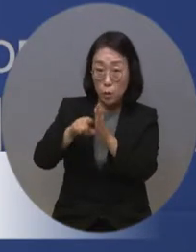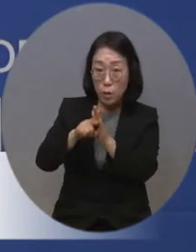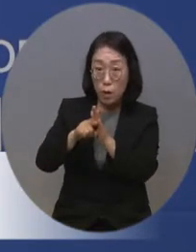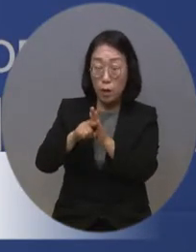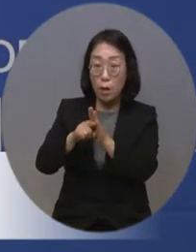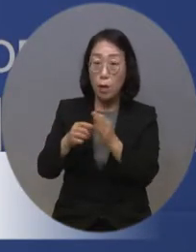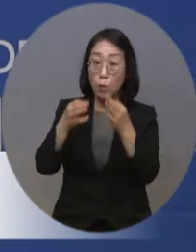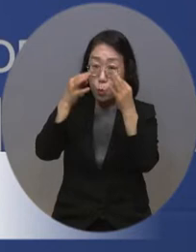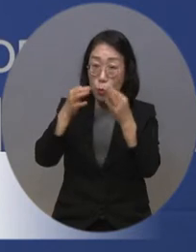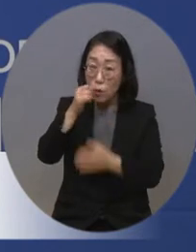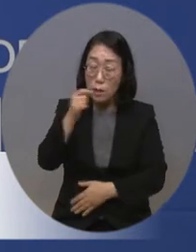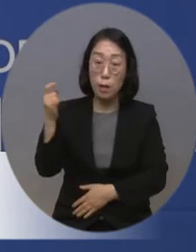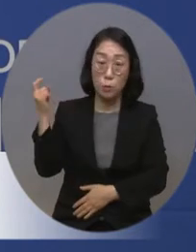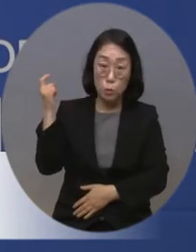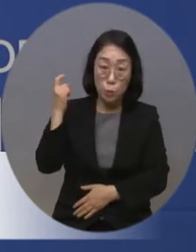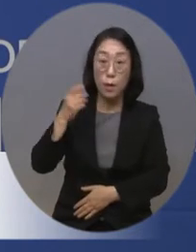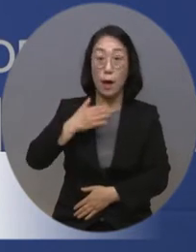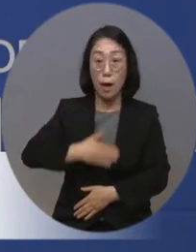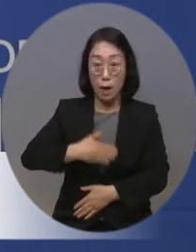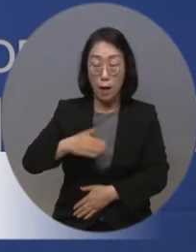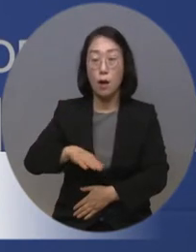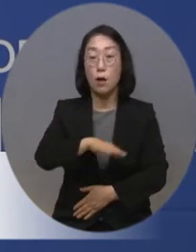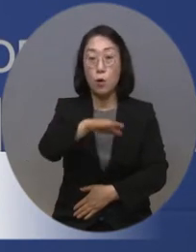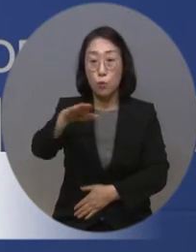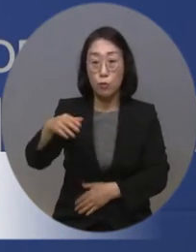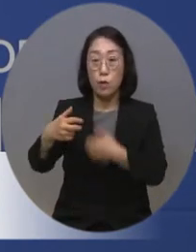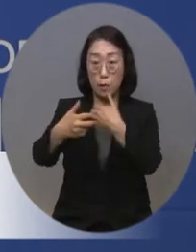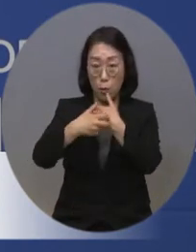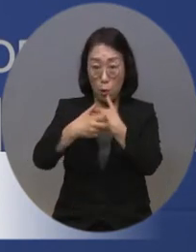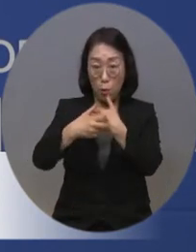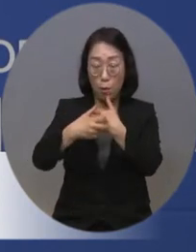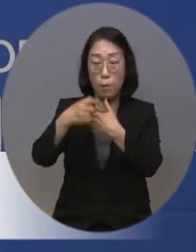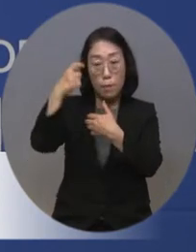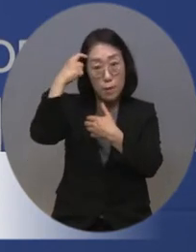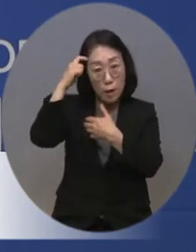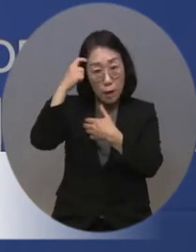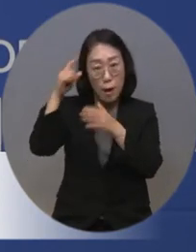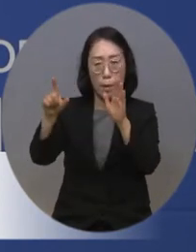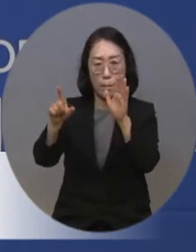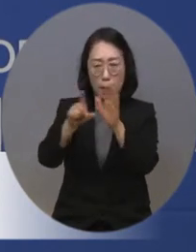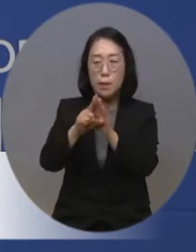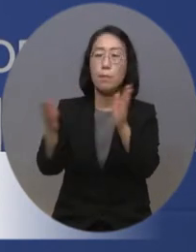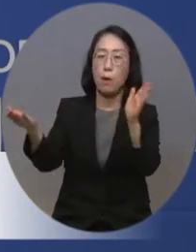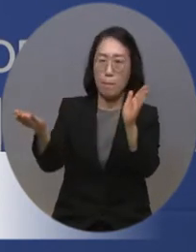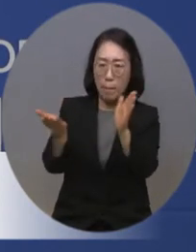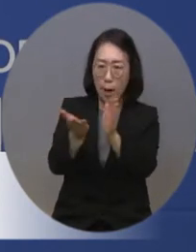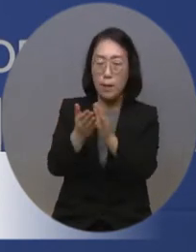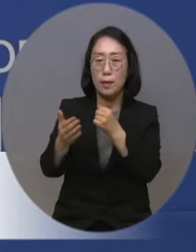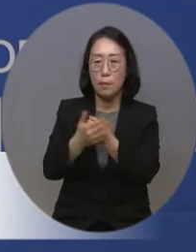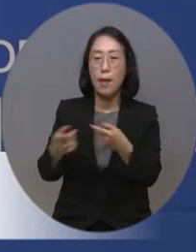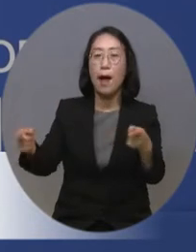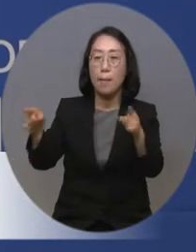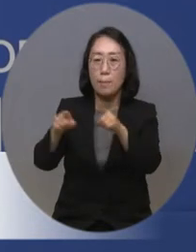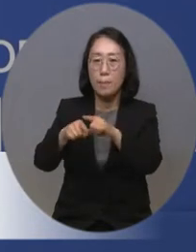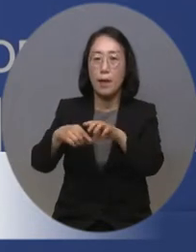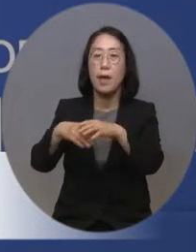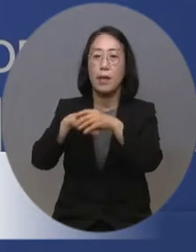것을 알게 되었고 저희 기관의 이념과 영성에 부합되는 면이 있어 함께하게